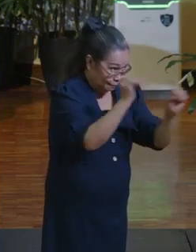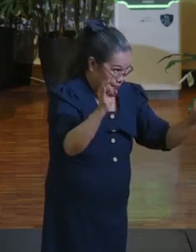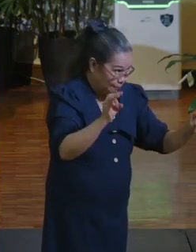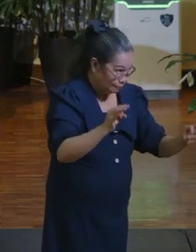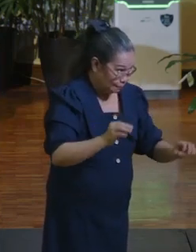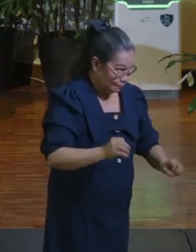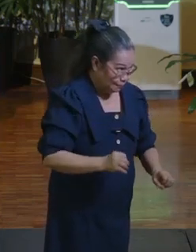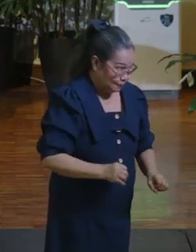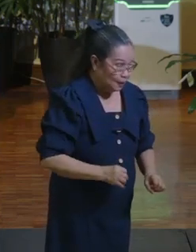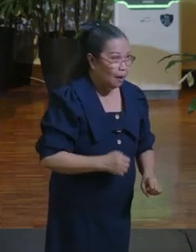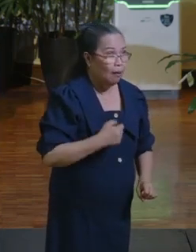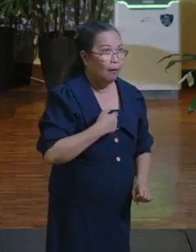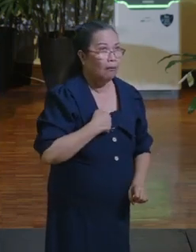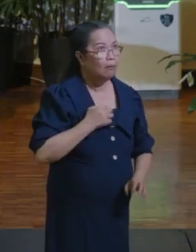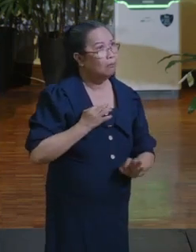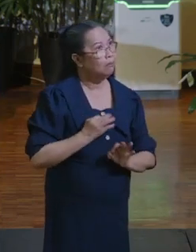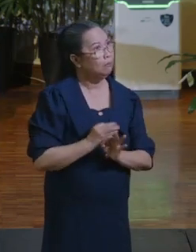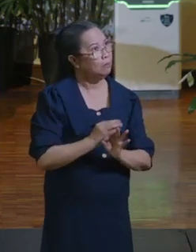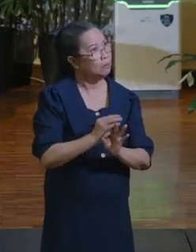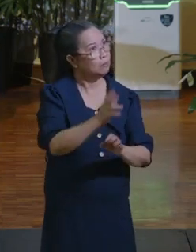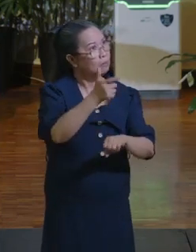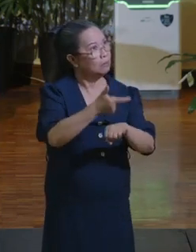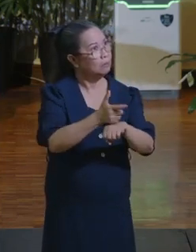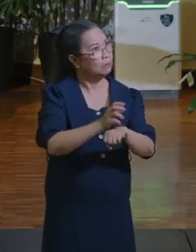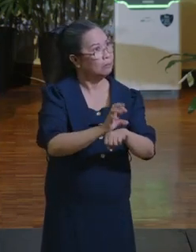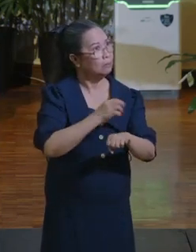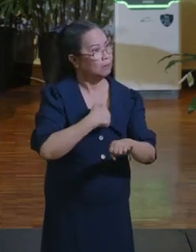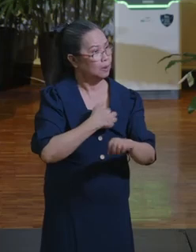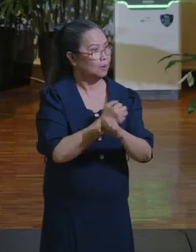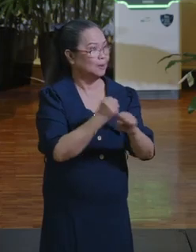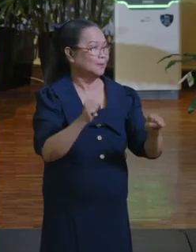kung magsisimba ako regularly, every Sunday,